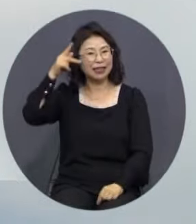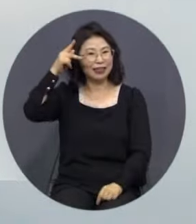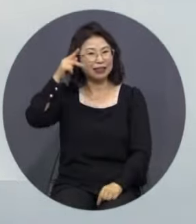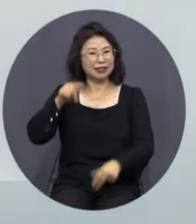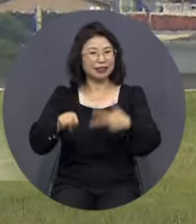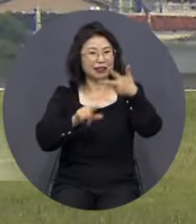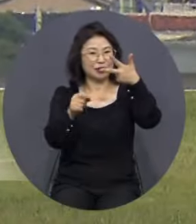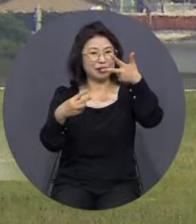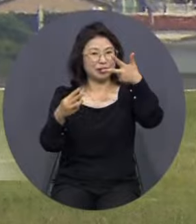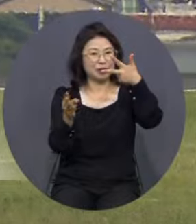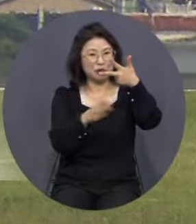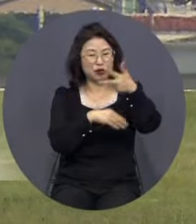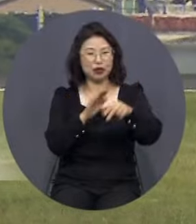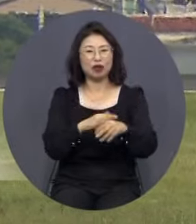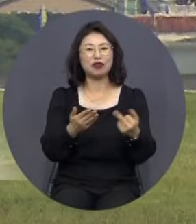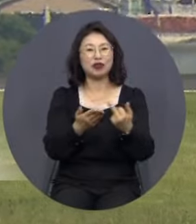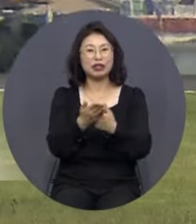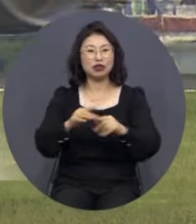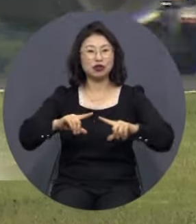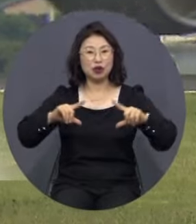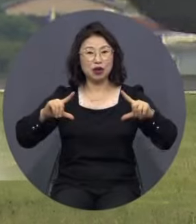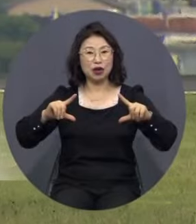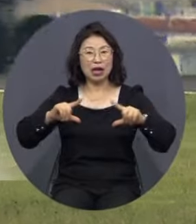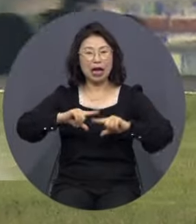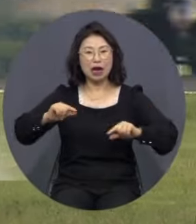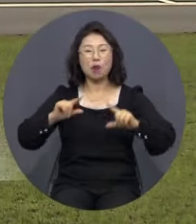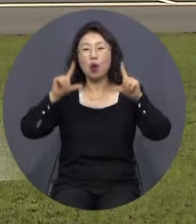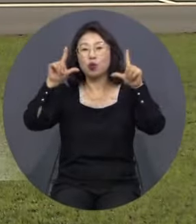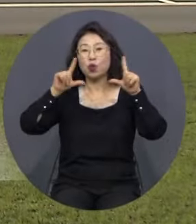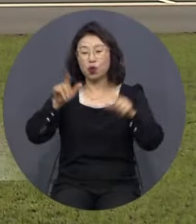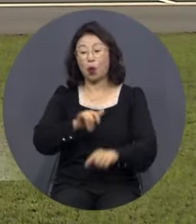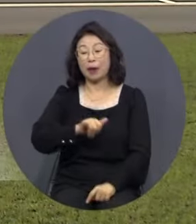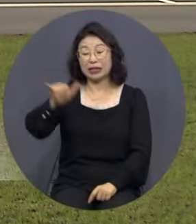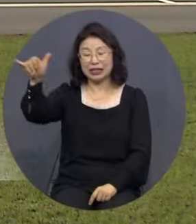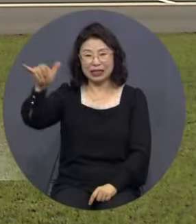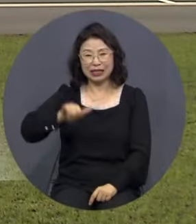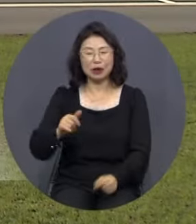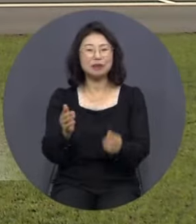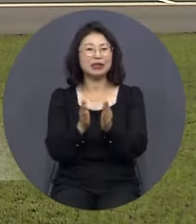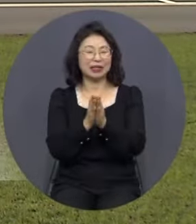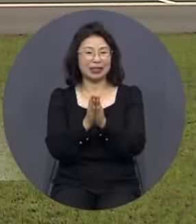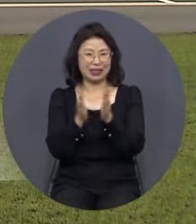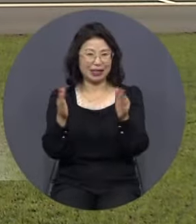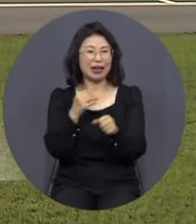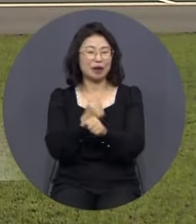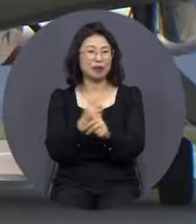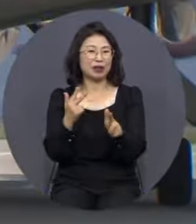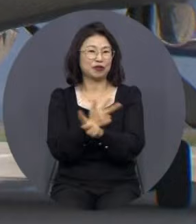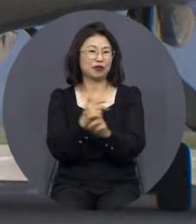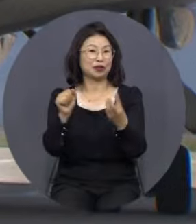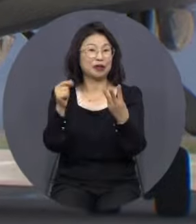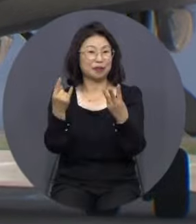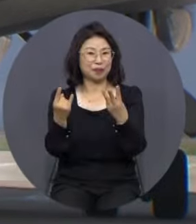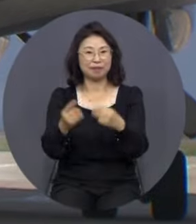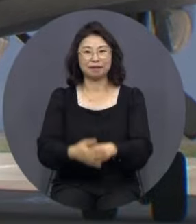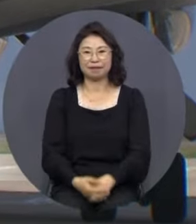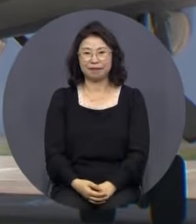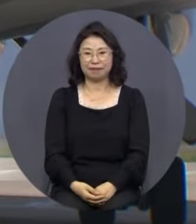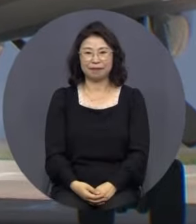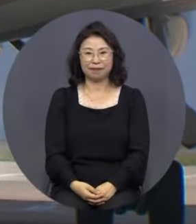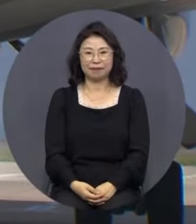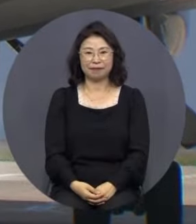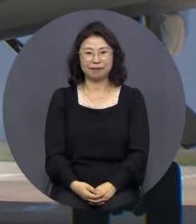오는 7월 3일부터 제주와 일본 도쿄 나리타 공항을 오가는 직항노선을 주 3회 운항할